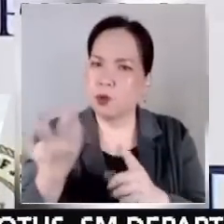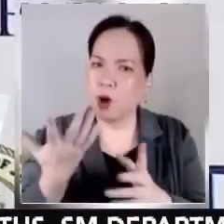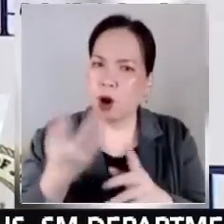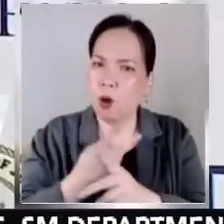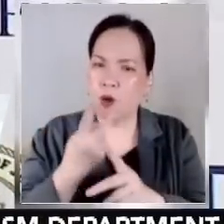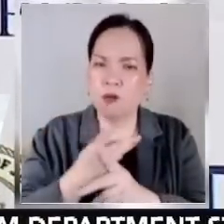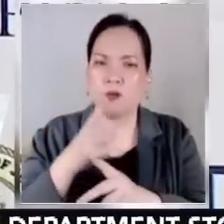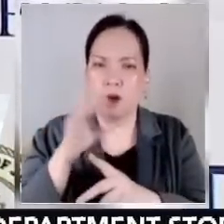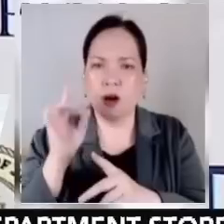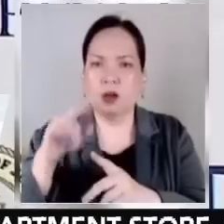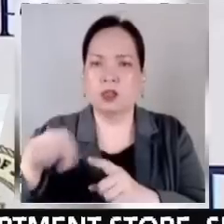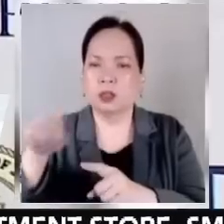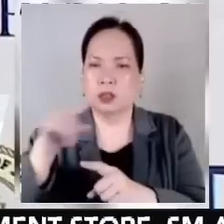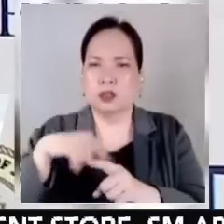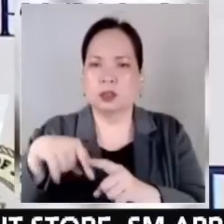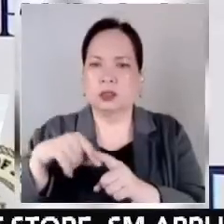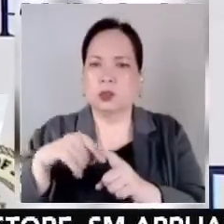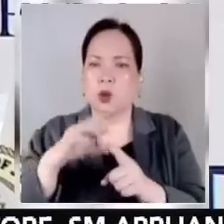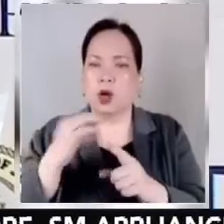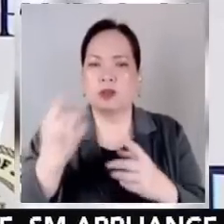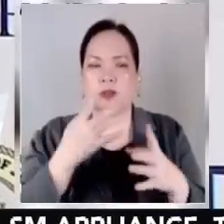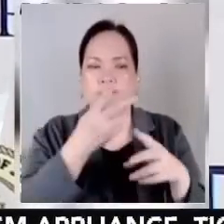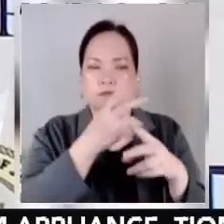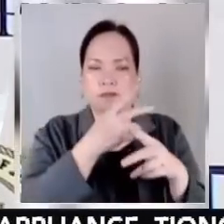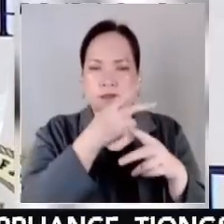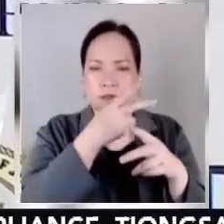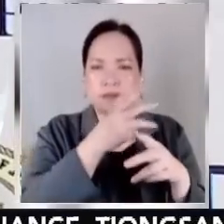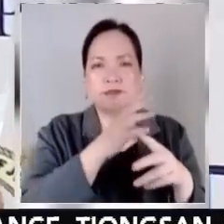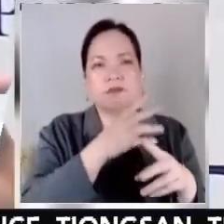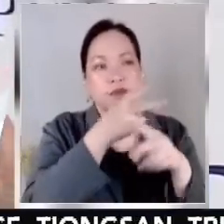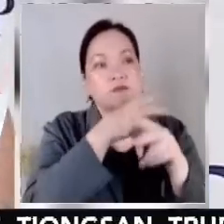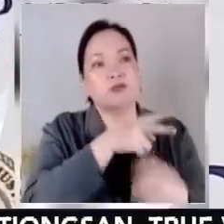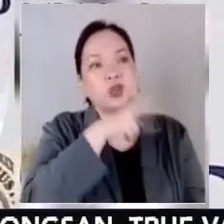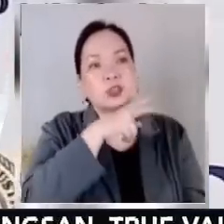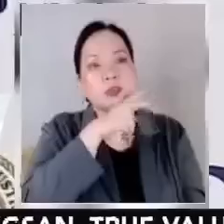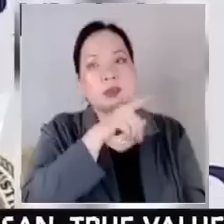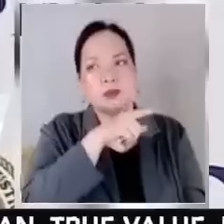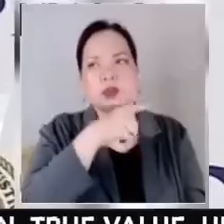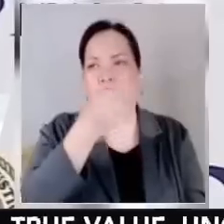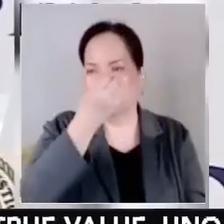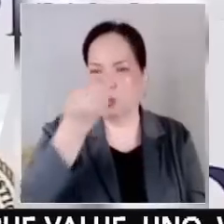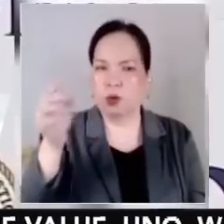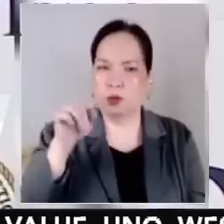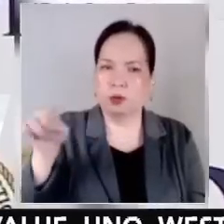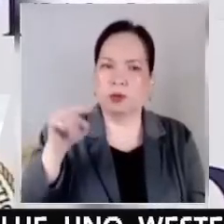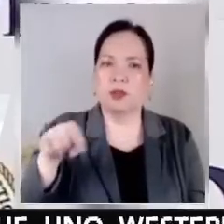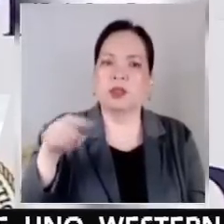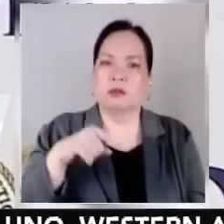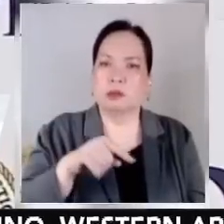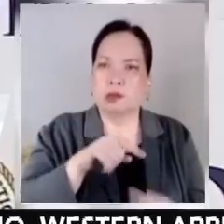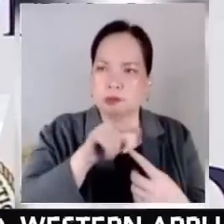suspects in custody already IT IT IT IT drives a thread through